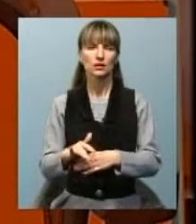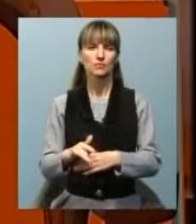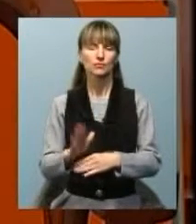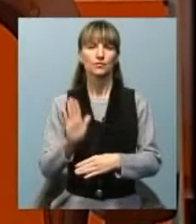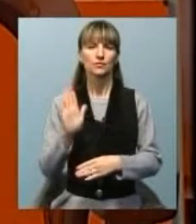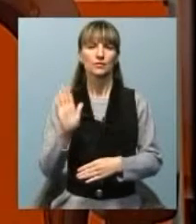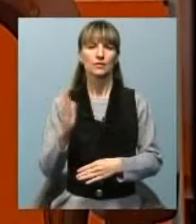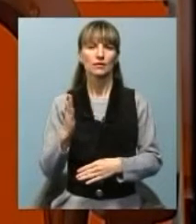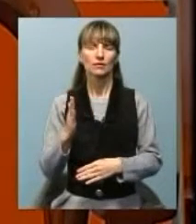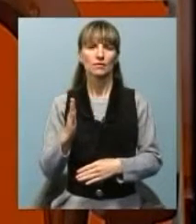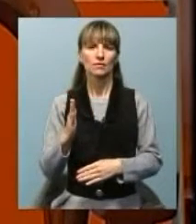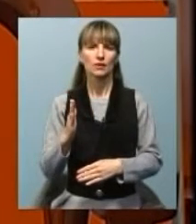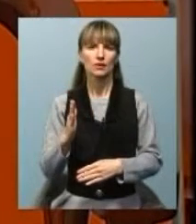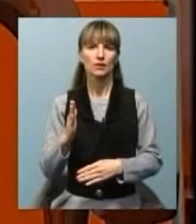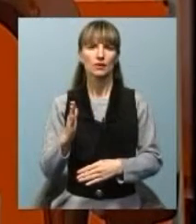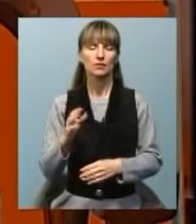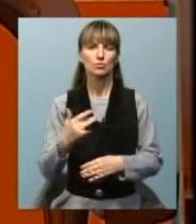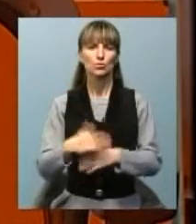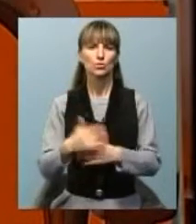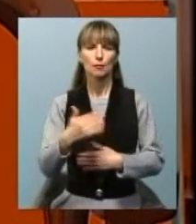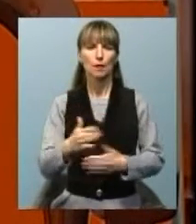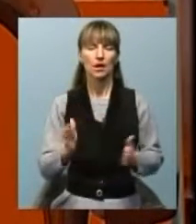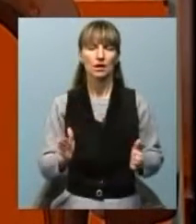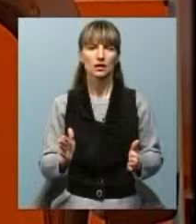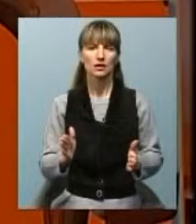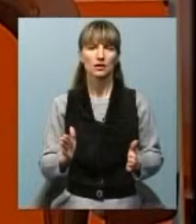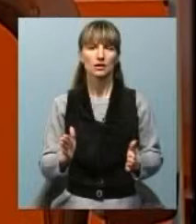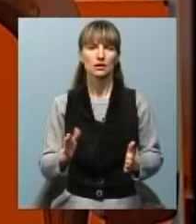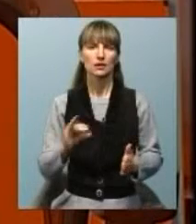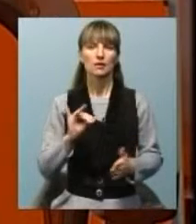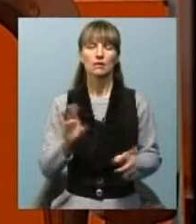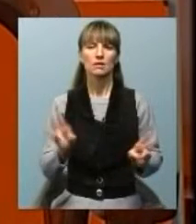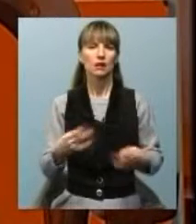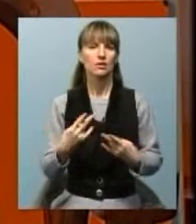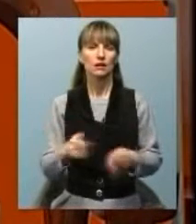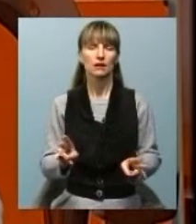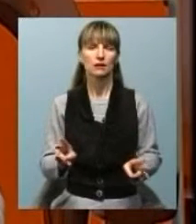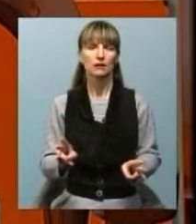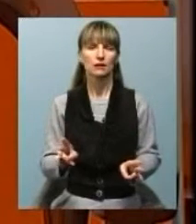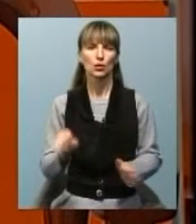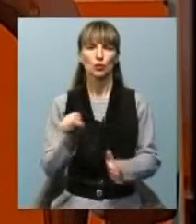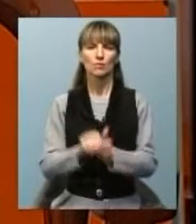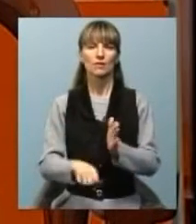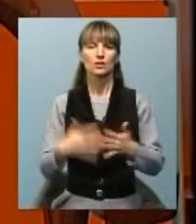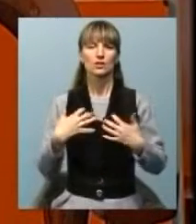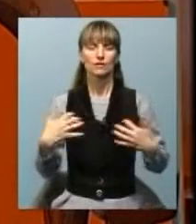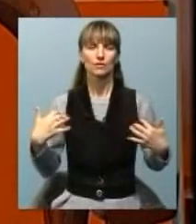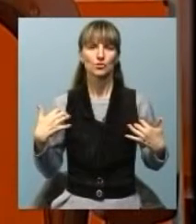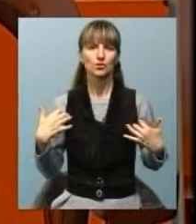в мусорні баки. Не треба вбивати